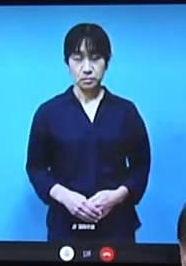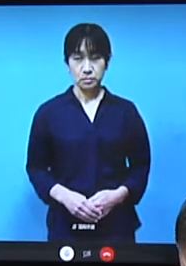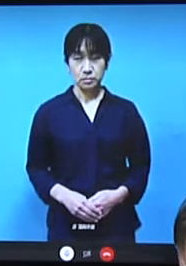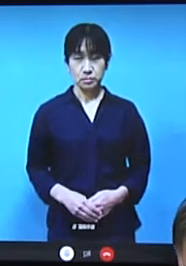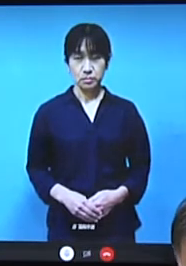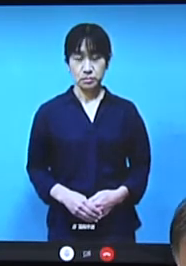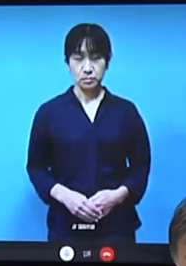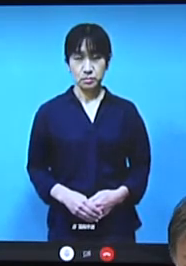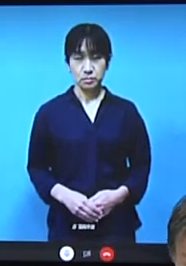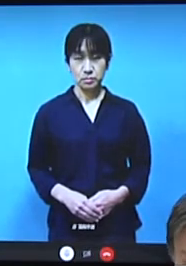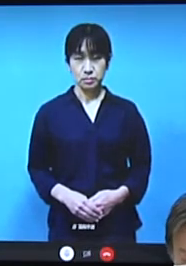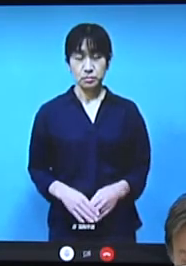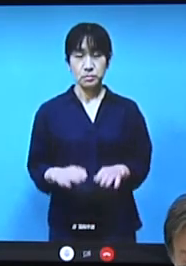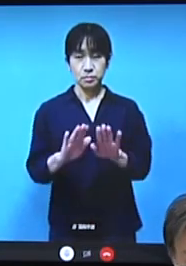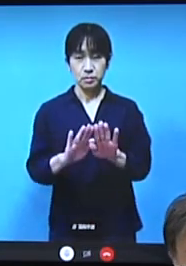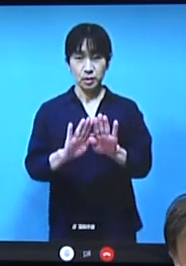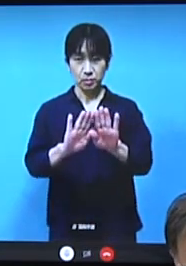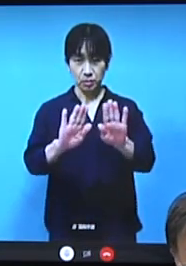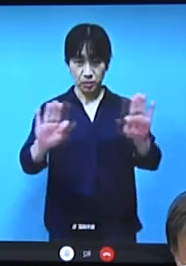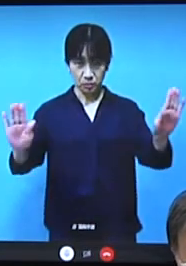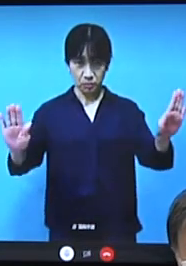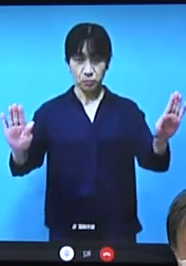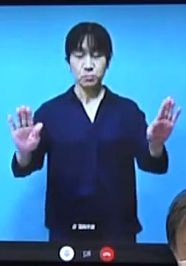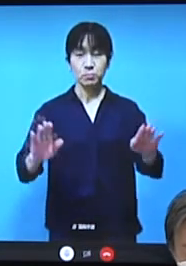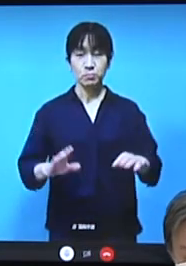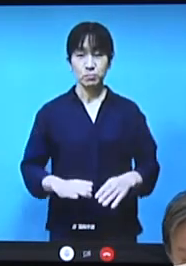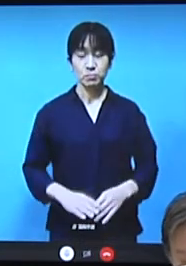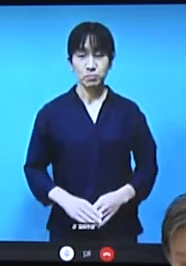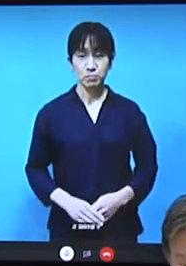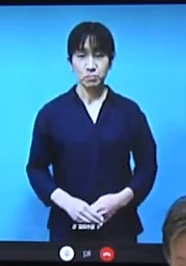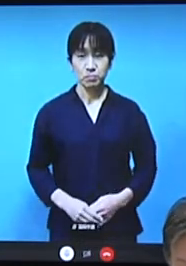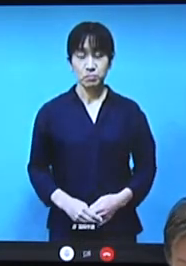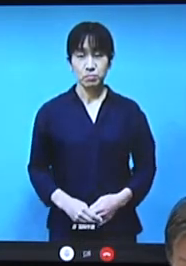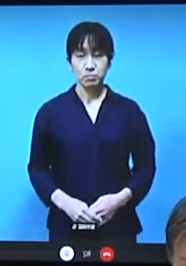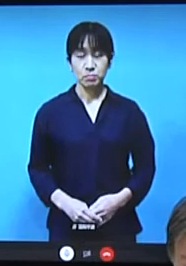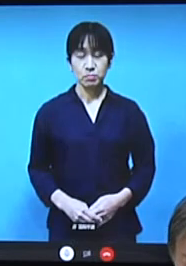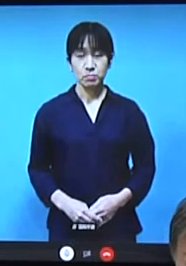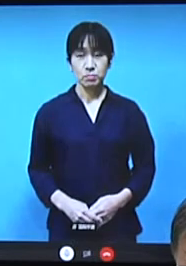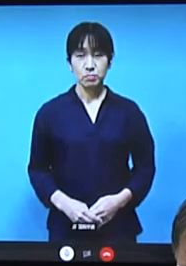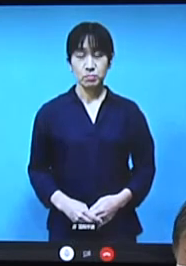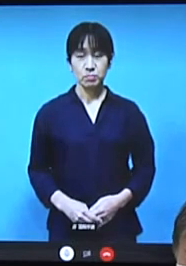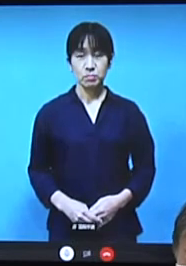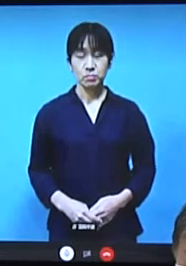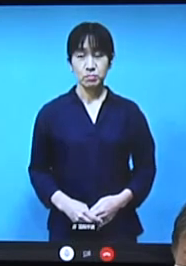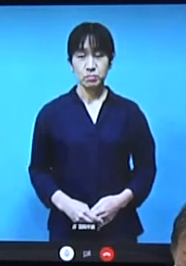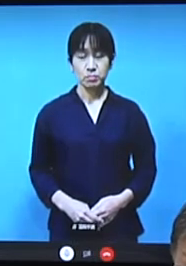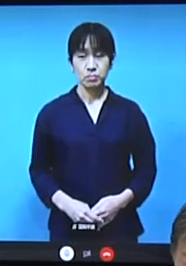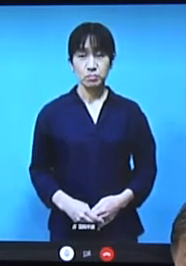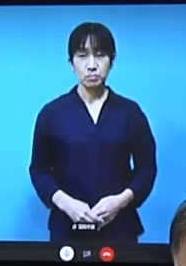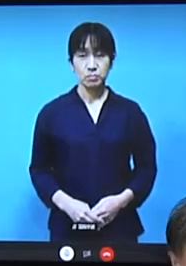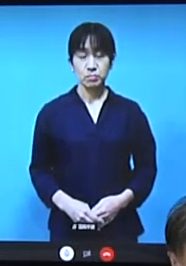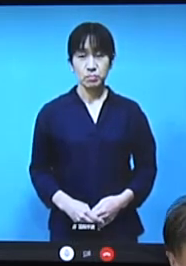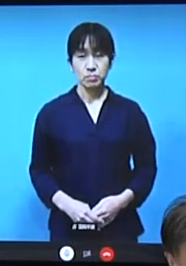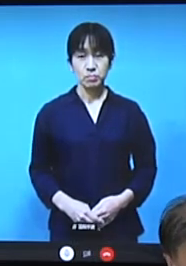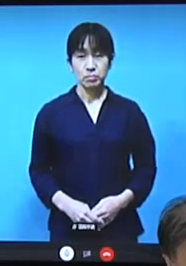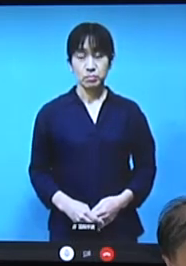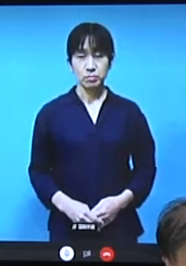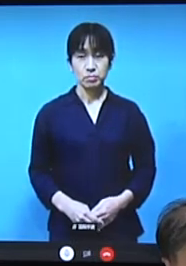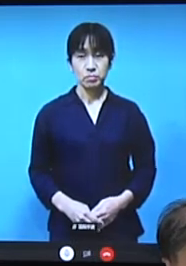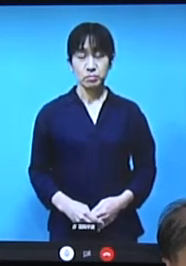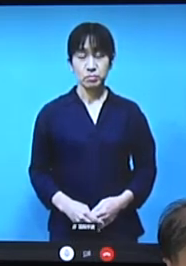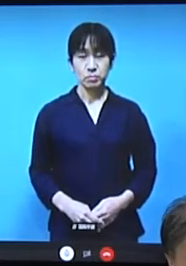それでは新型コロナウイルス感染症について健康福祉部長の記者会見を始めさせていただきます。よろしくお願いします